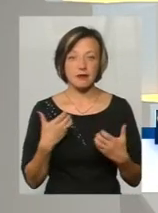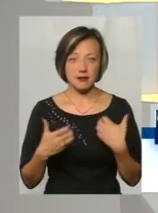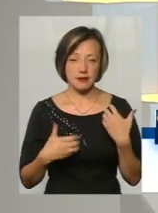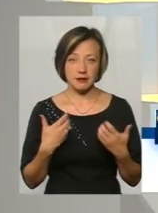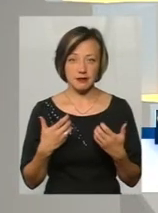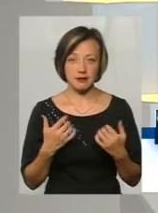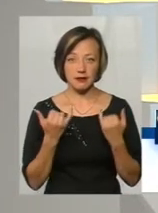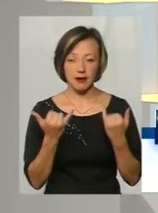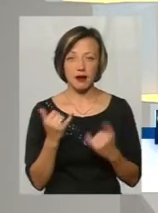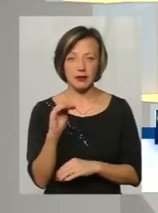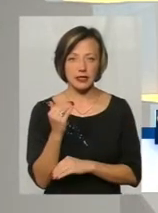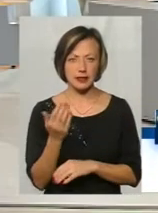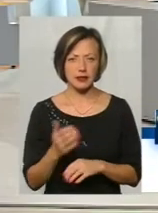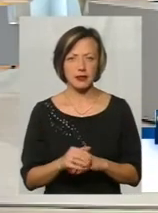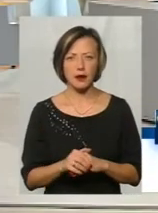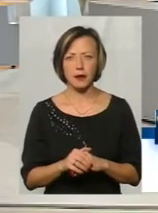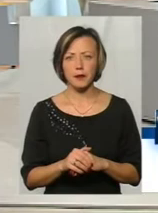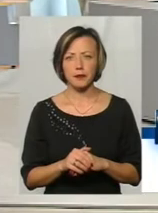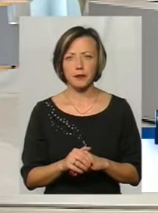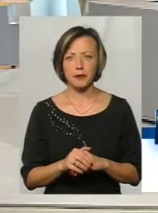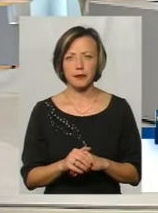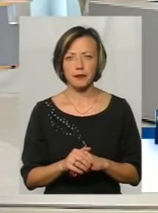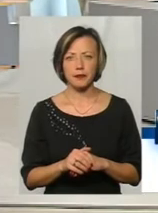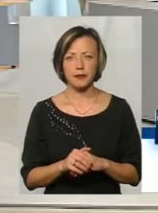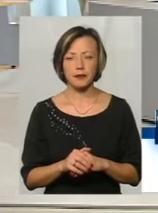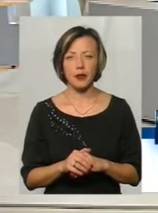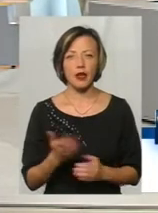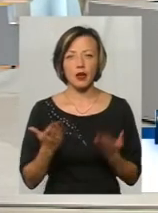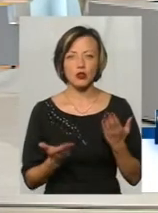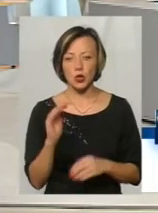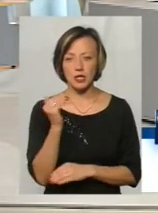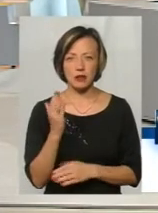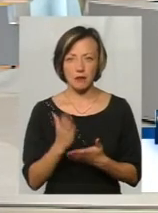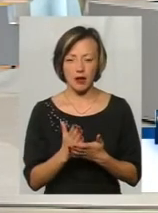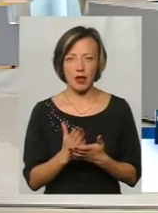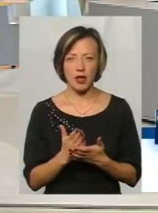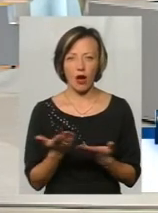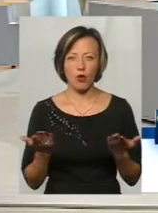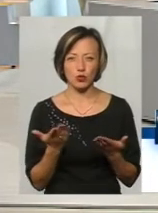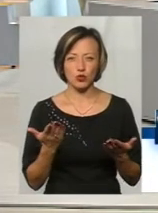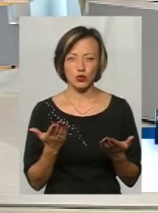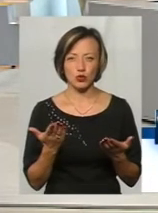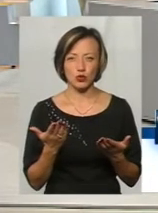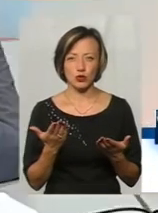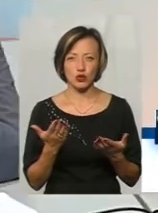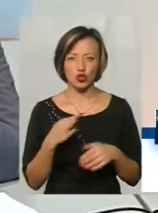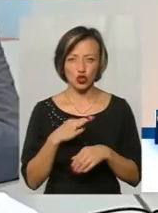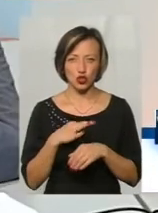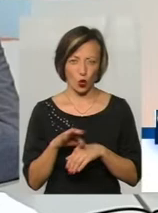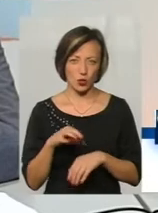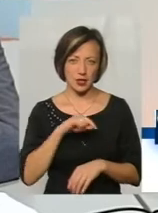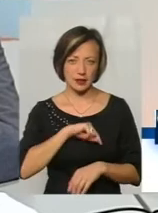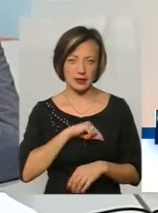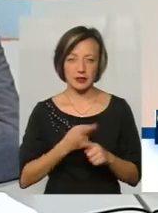І якщо дитина має якусь жорсткість, як говорив психолог, то це ще